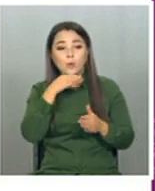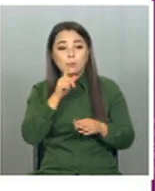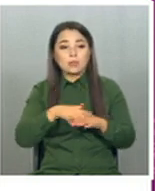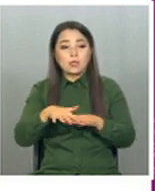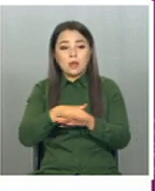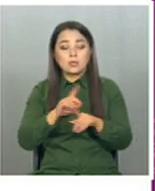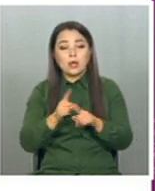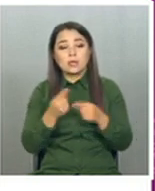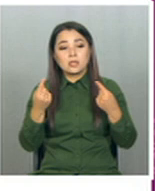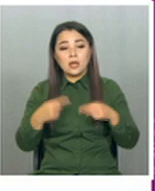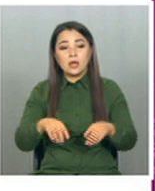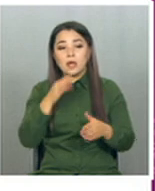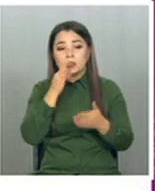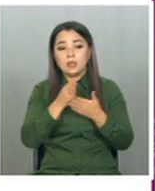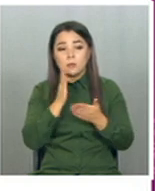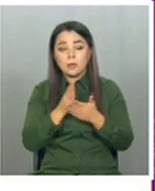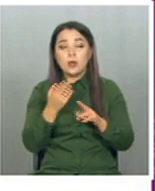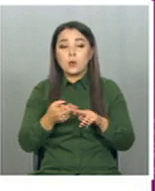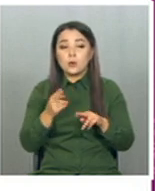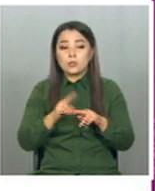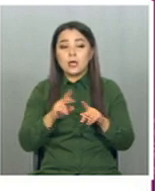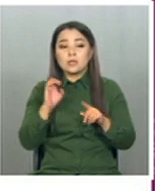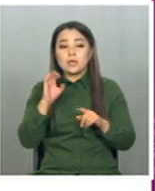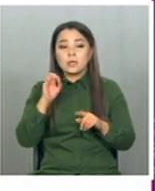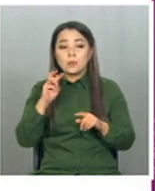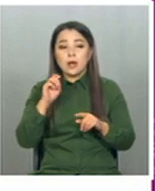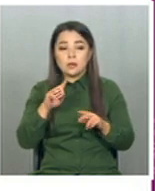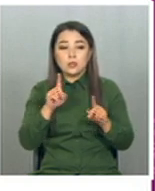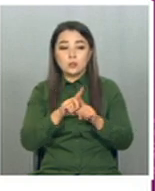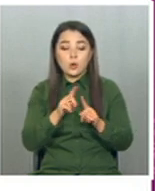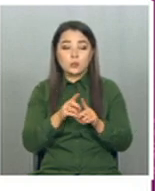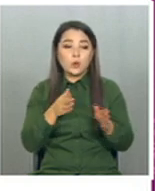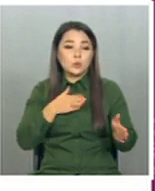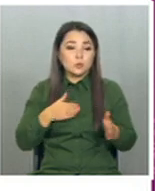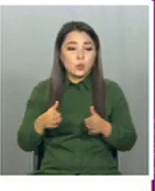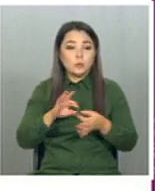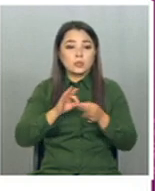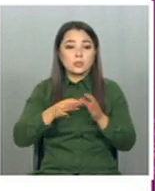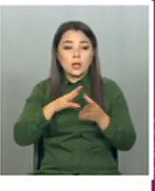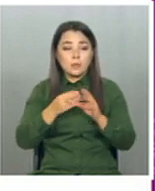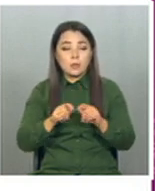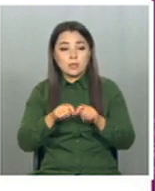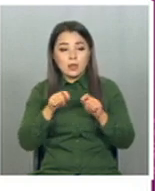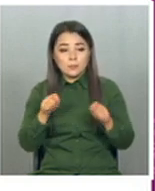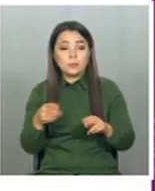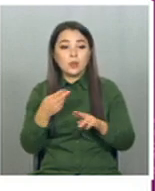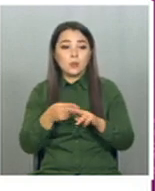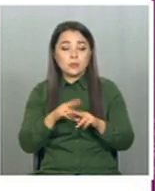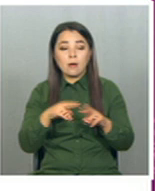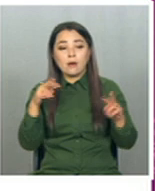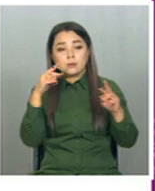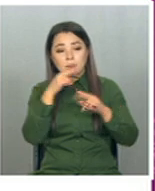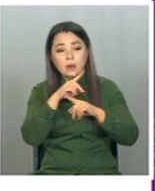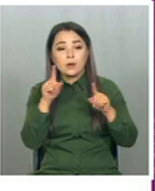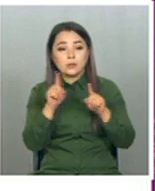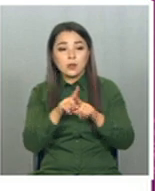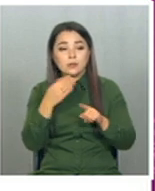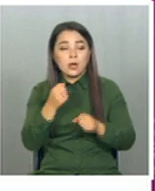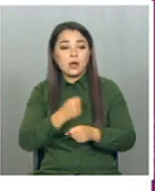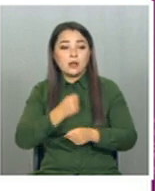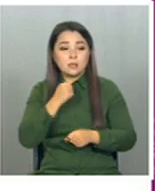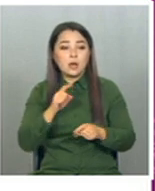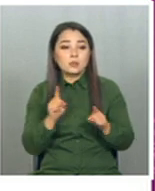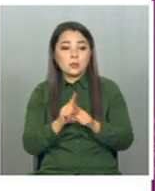қырғынға ұшыратқанын, және есім ханның жосықсыз ісін бетіне басып, оның қателіктерін,